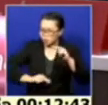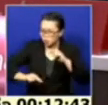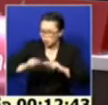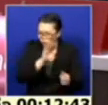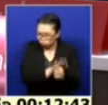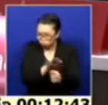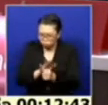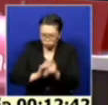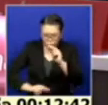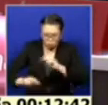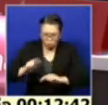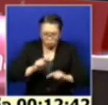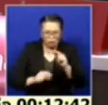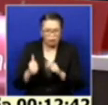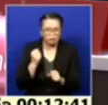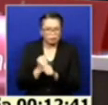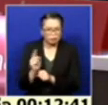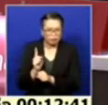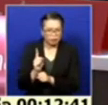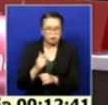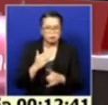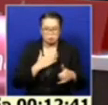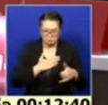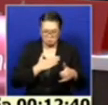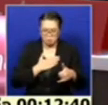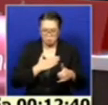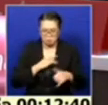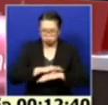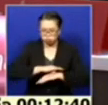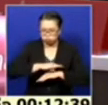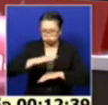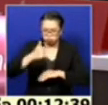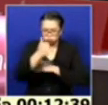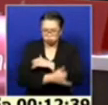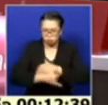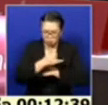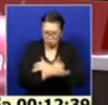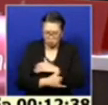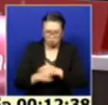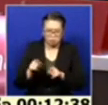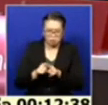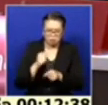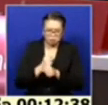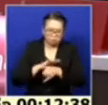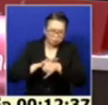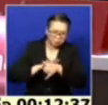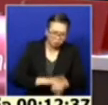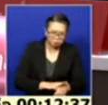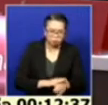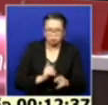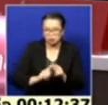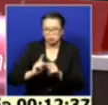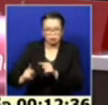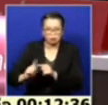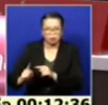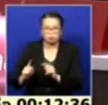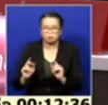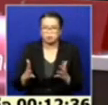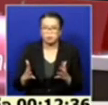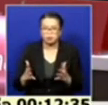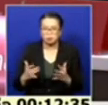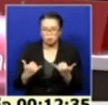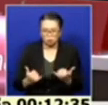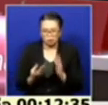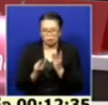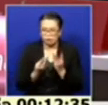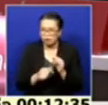างเดียวคนในประเทศไทยถ้าไปอยู่ต่างประเทศท่านต้องมีหน้าที่ดู